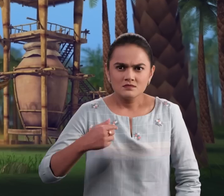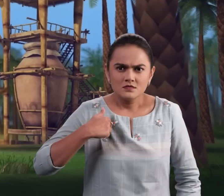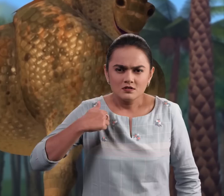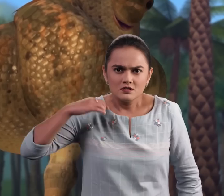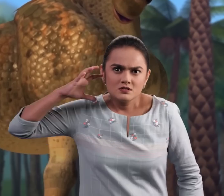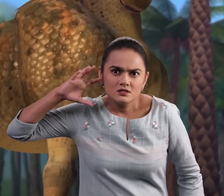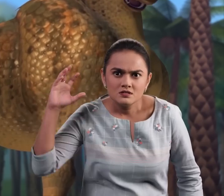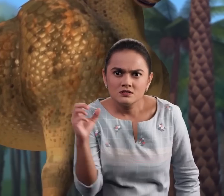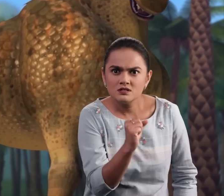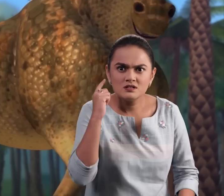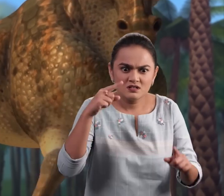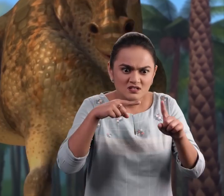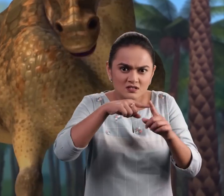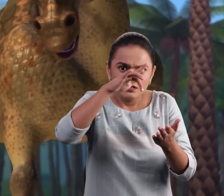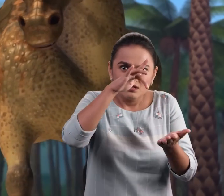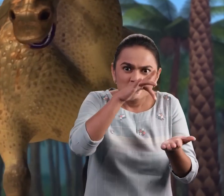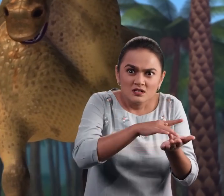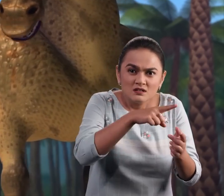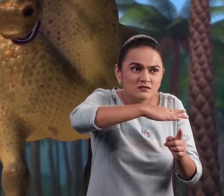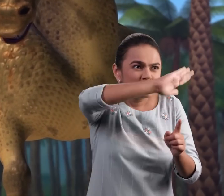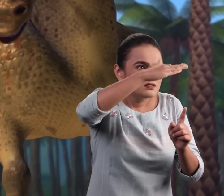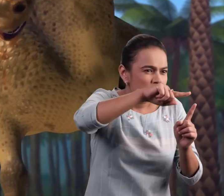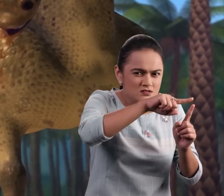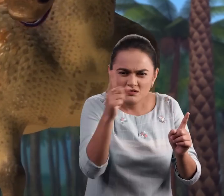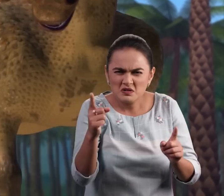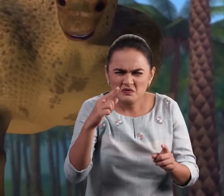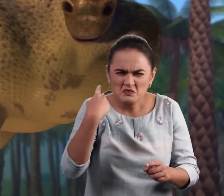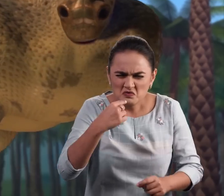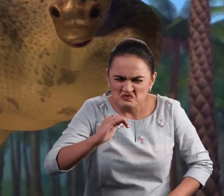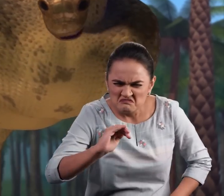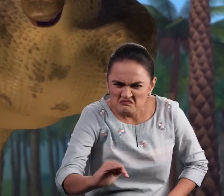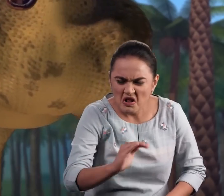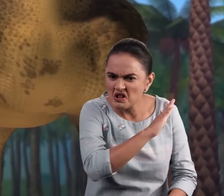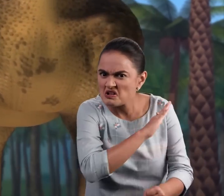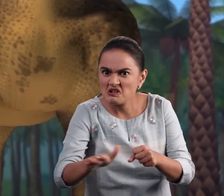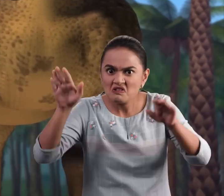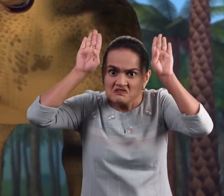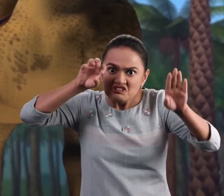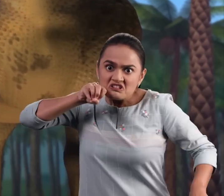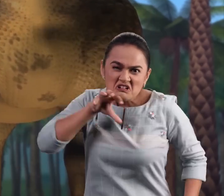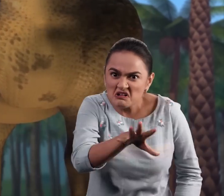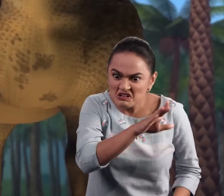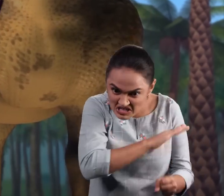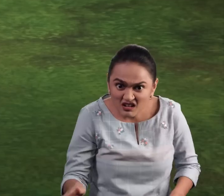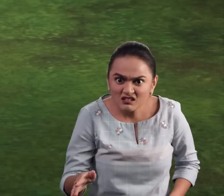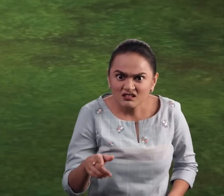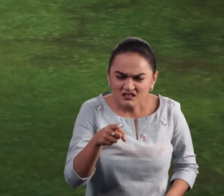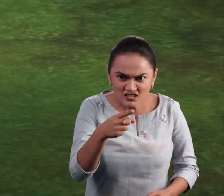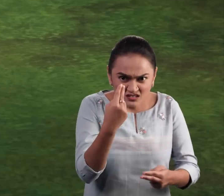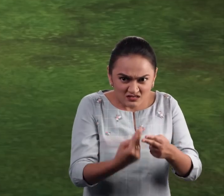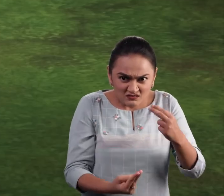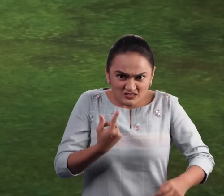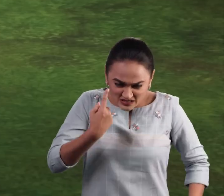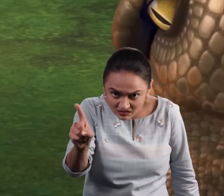मैंने सुना है तालवन के सिपाहियों के सामने किसी बालक ने धेनुकासुर का वध कर दिया।